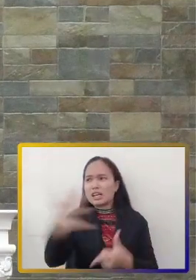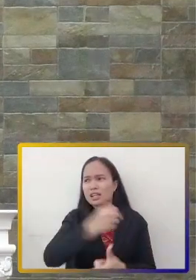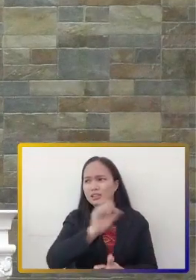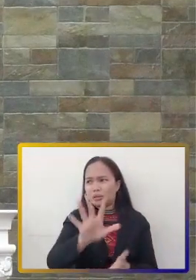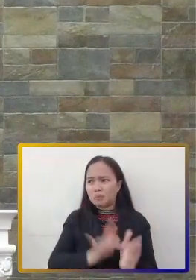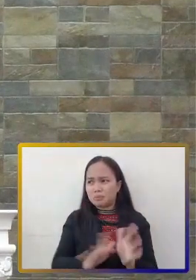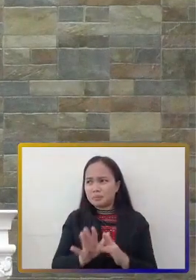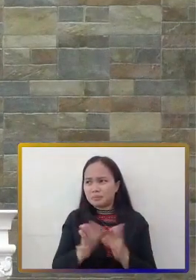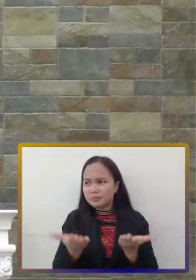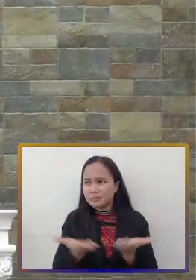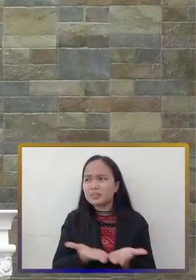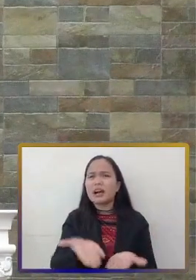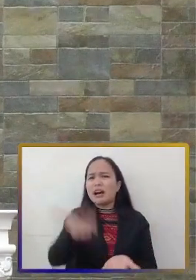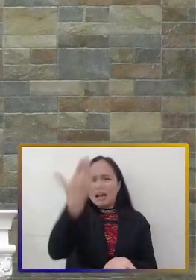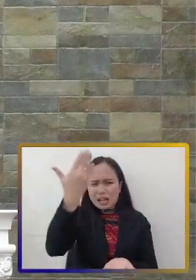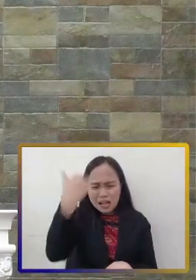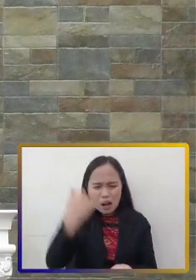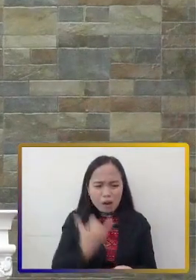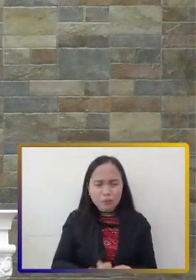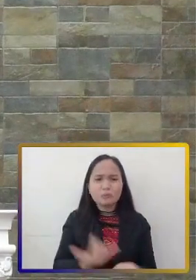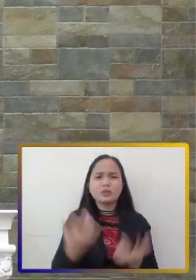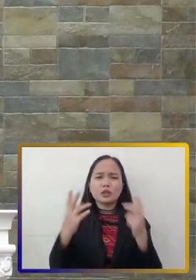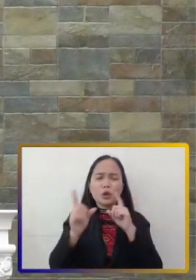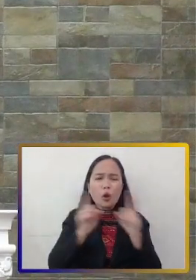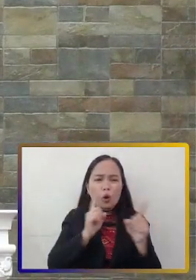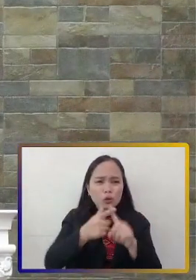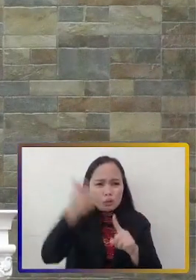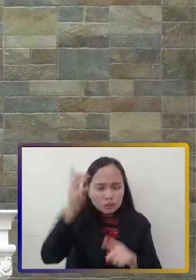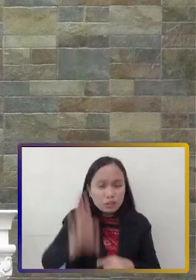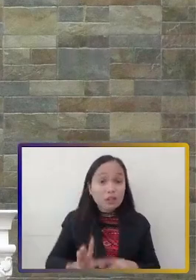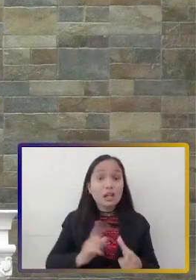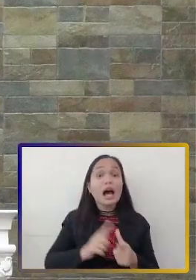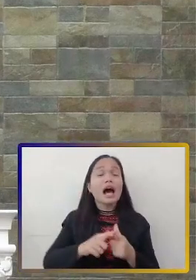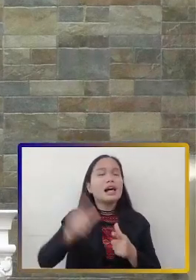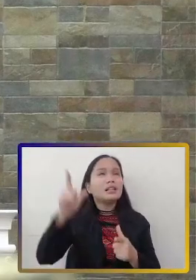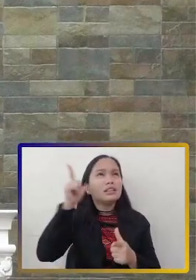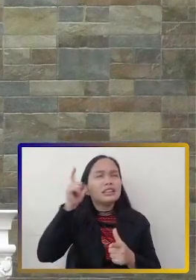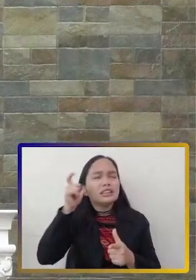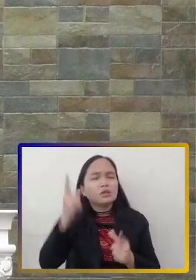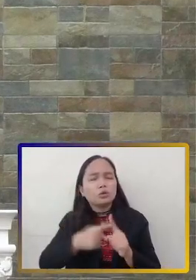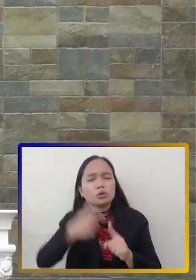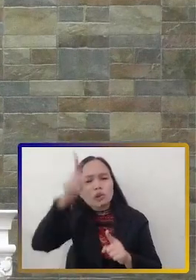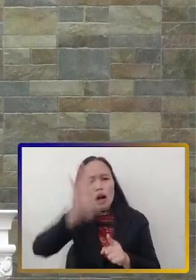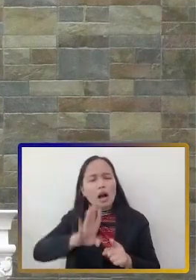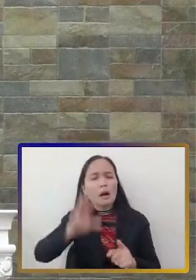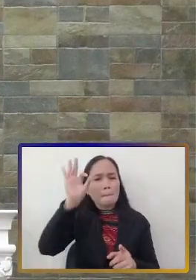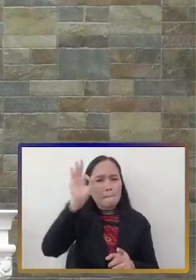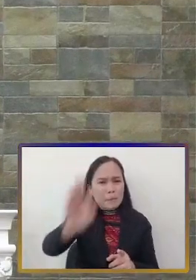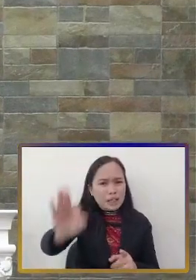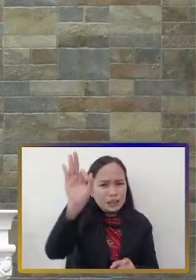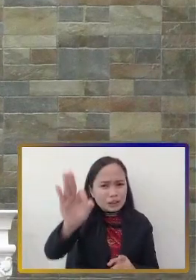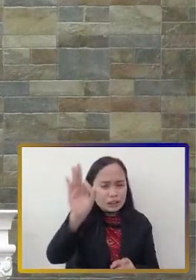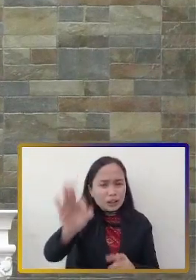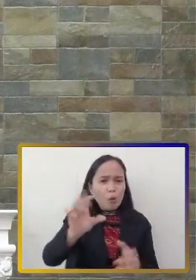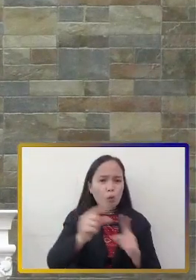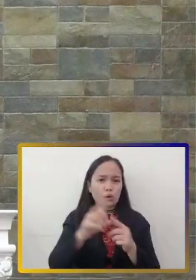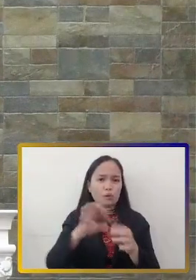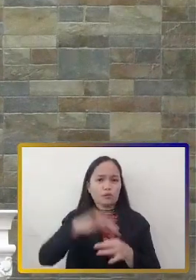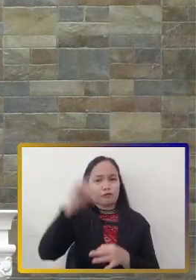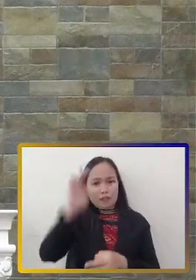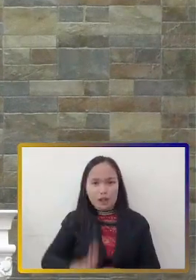Get up and go to the house of God and listen to the man of God preaching the word of